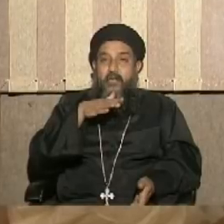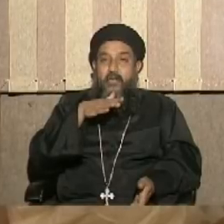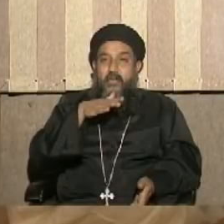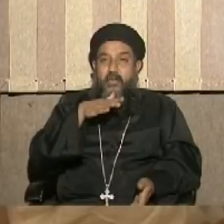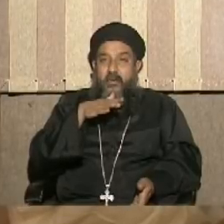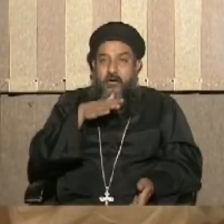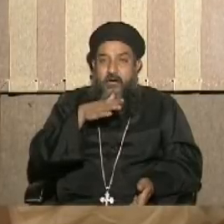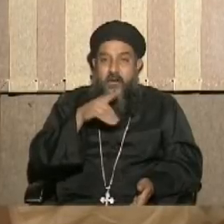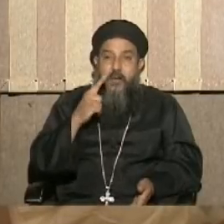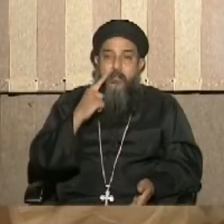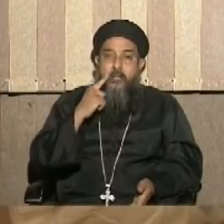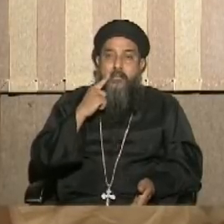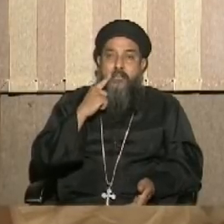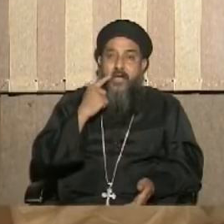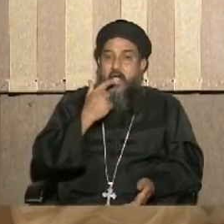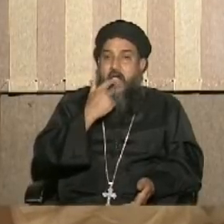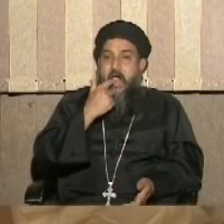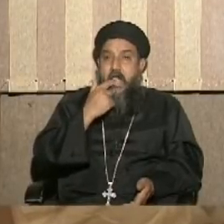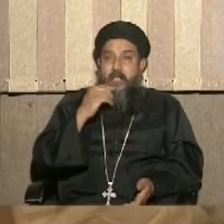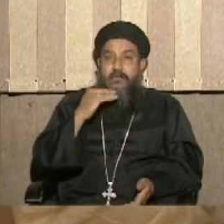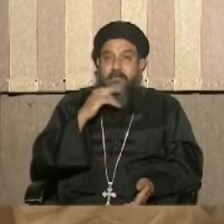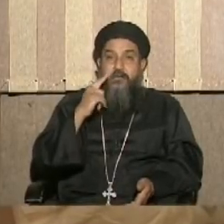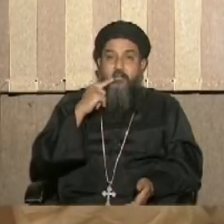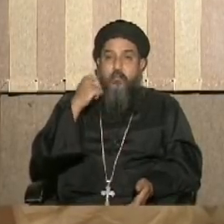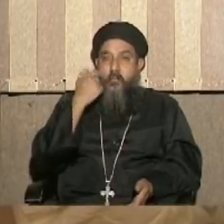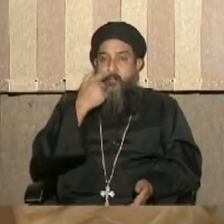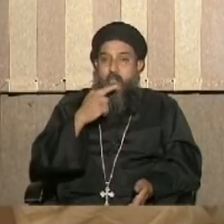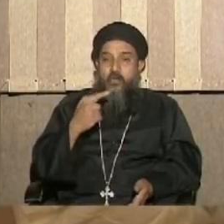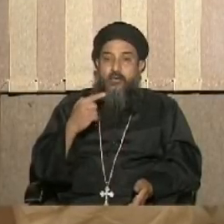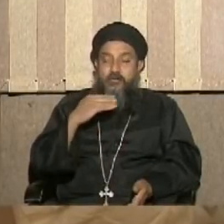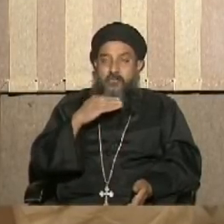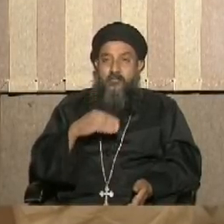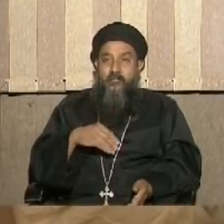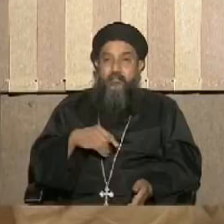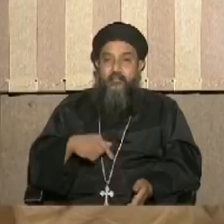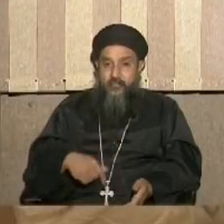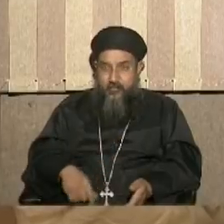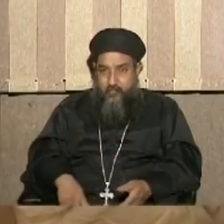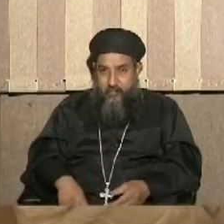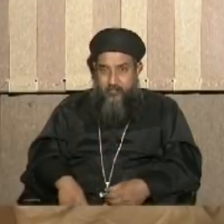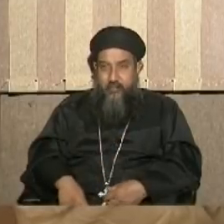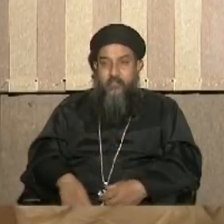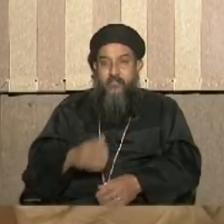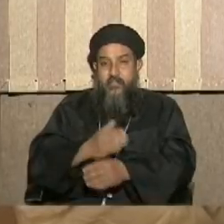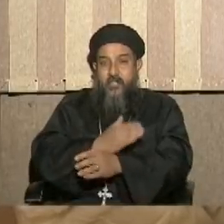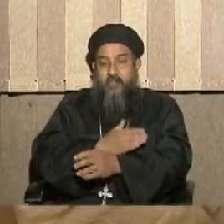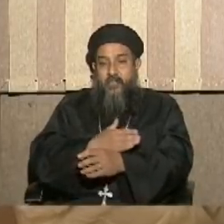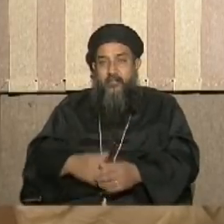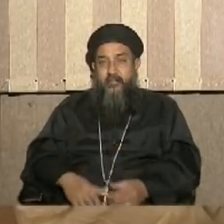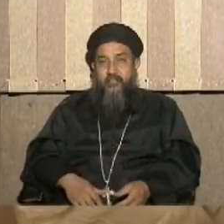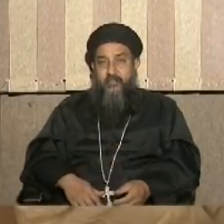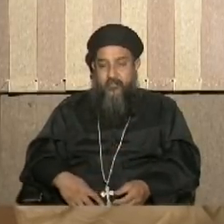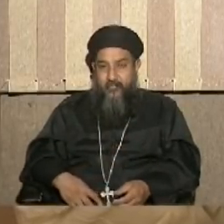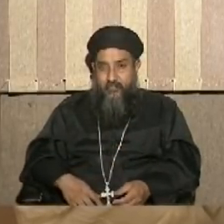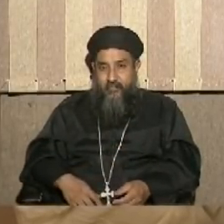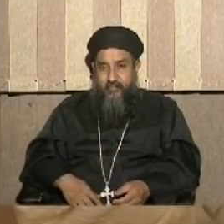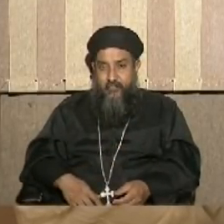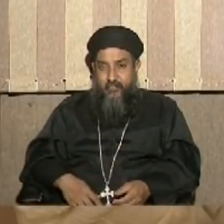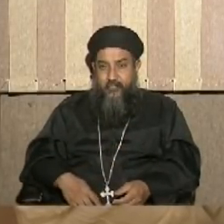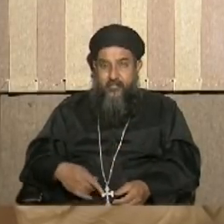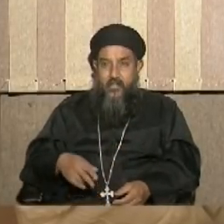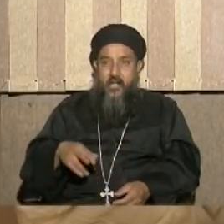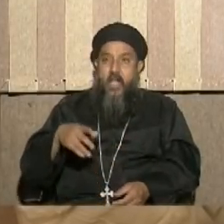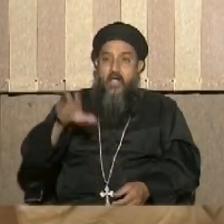انت بتحبه قوي كده يا بشوي؟ يا ابي هو طلبك عنده حالا؟ ده عنده حمى جامده، هو تعبان قوي وبيقول انه خلاص